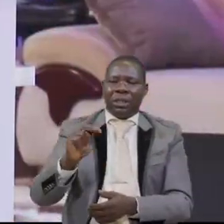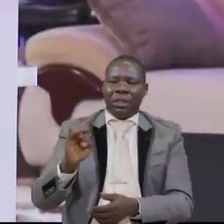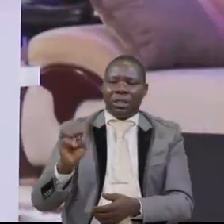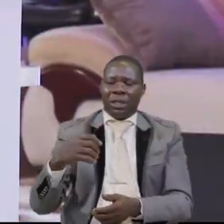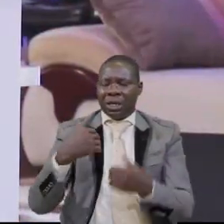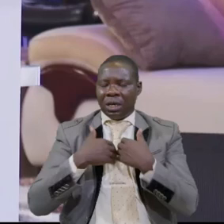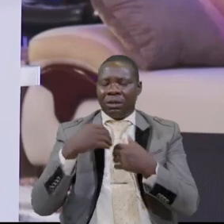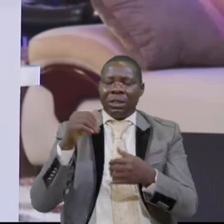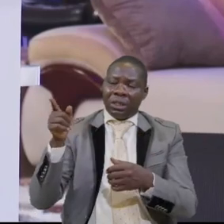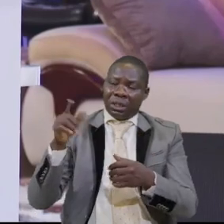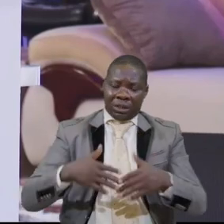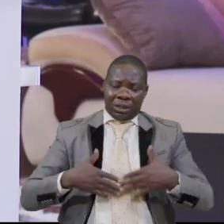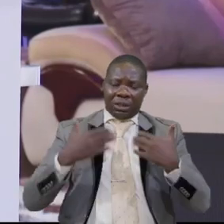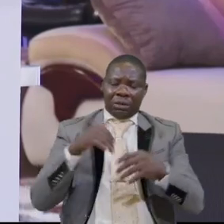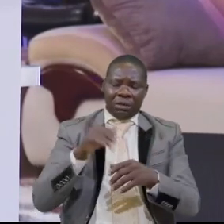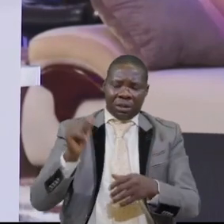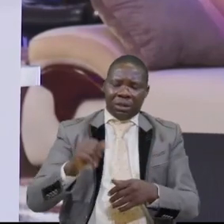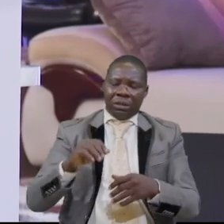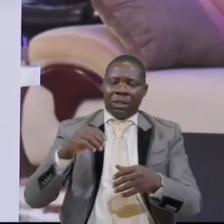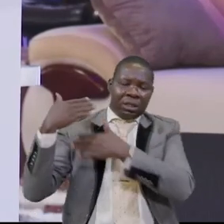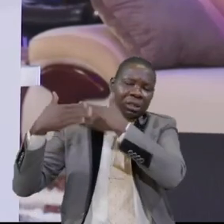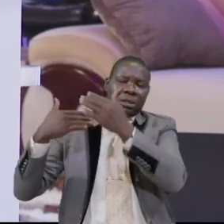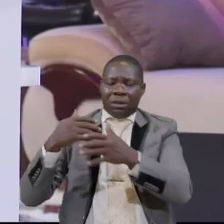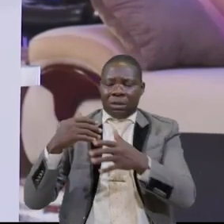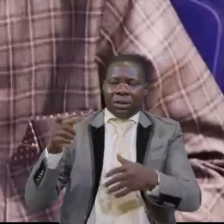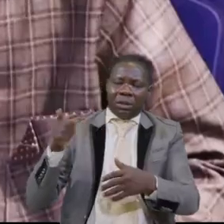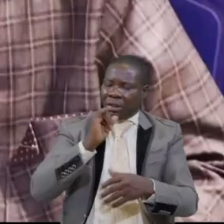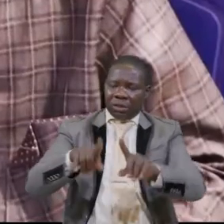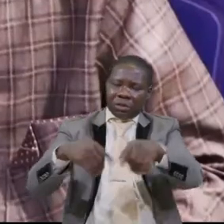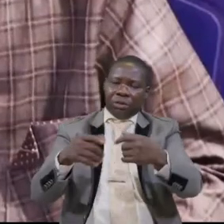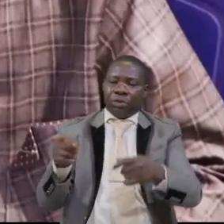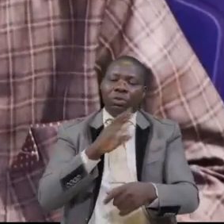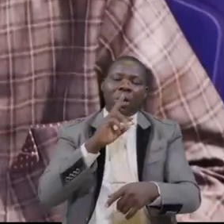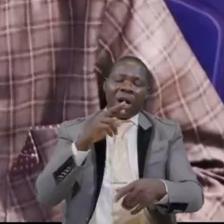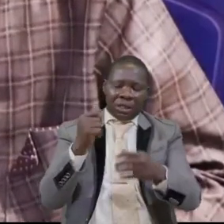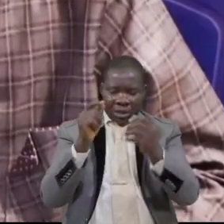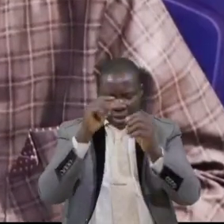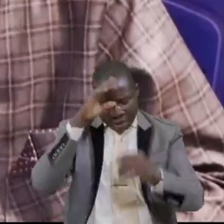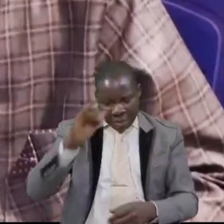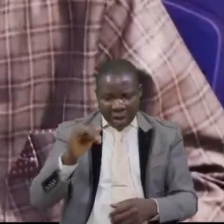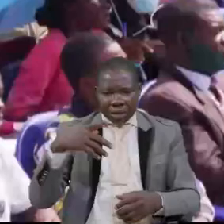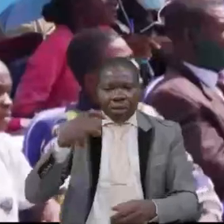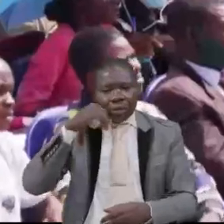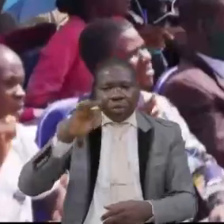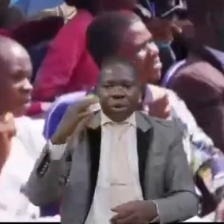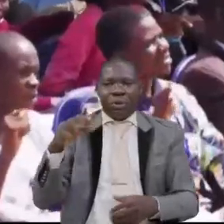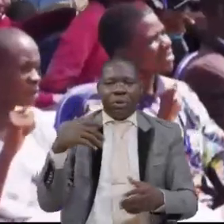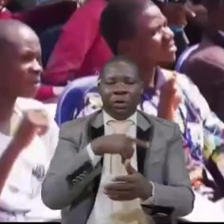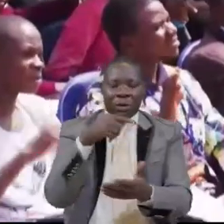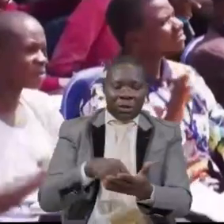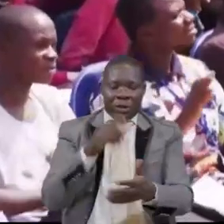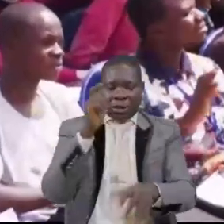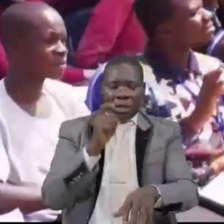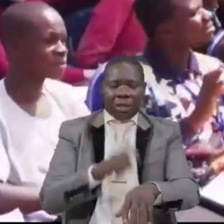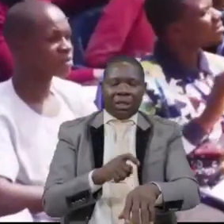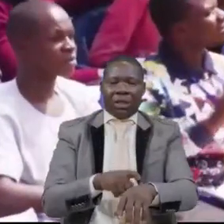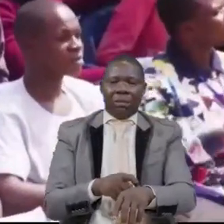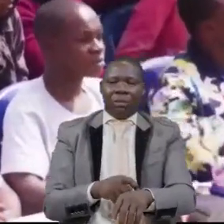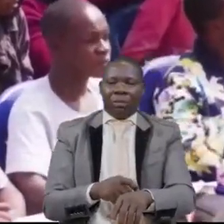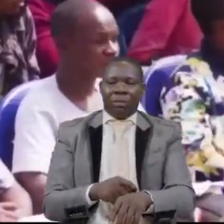sa génération, mais elle est partie. C'est toi l'homme de l'heure. Tu es la femme de l'heure. Et